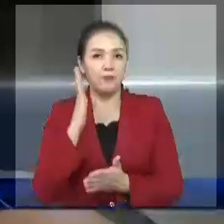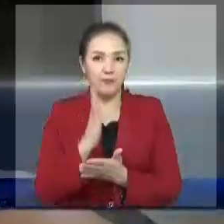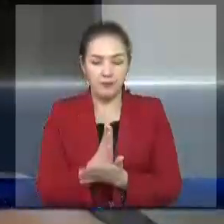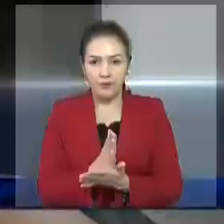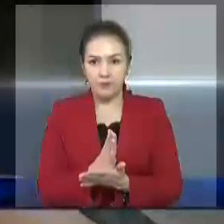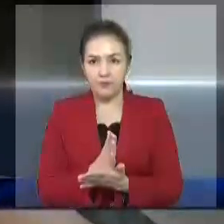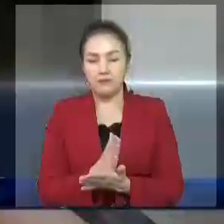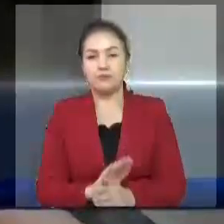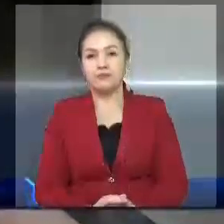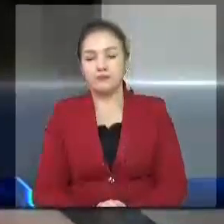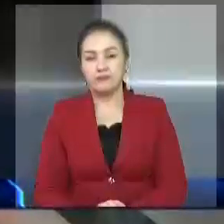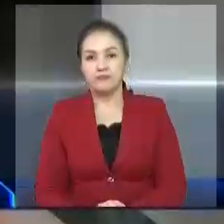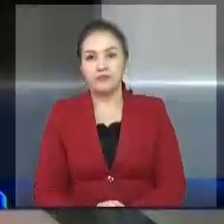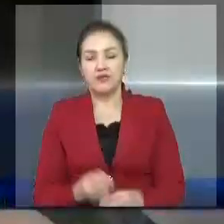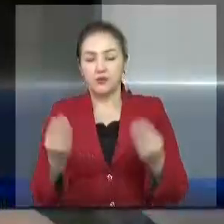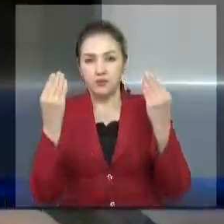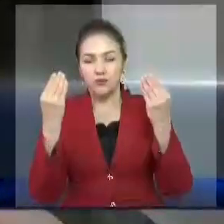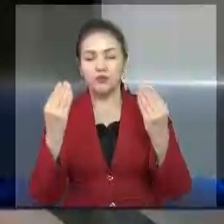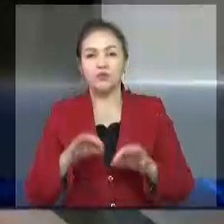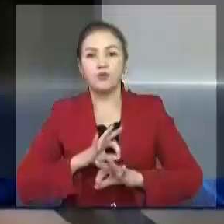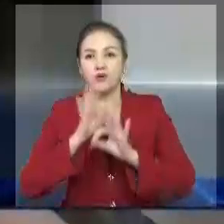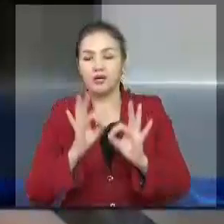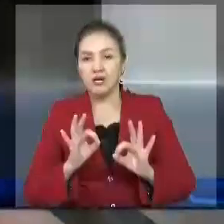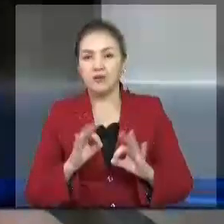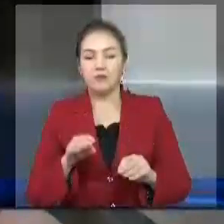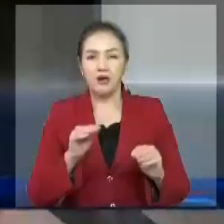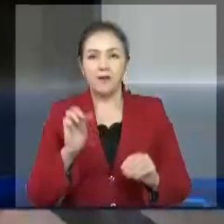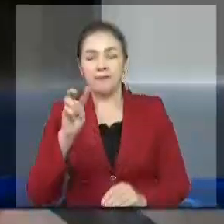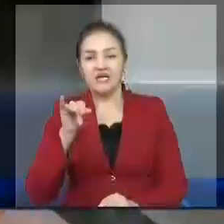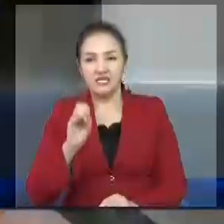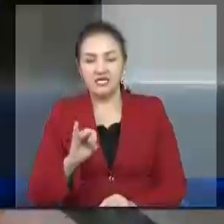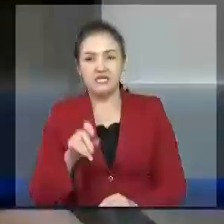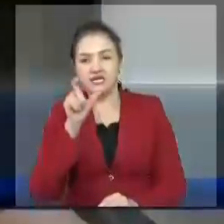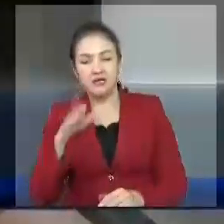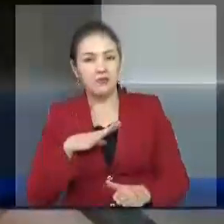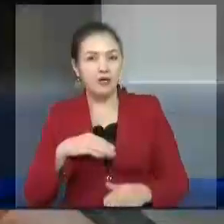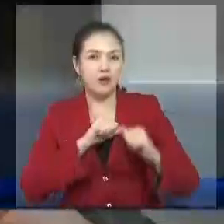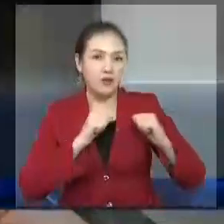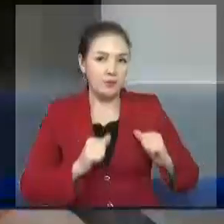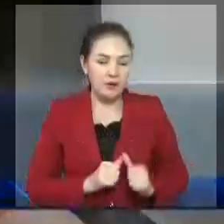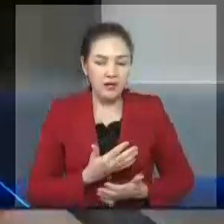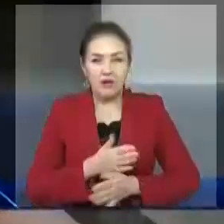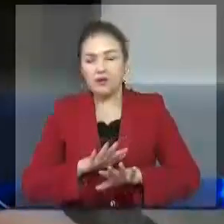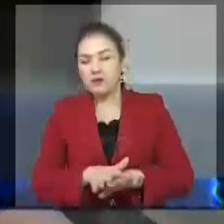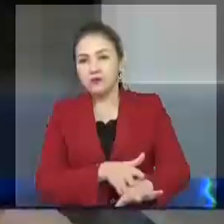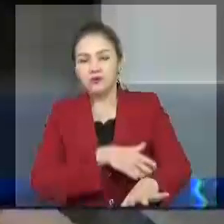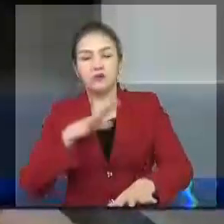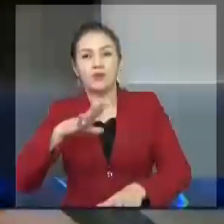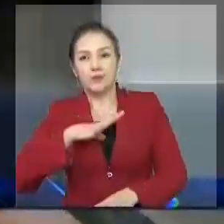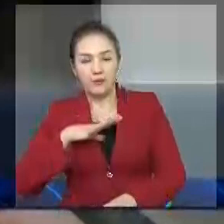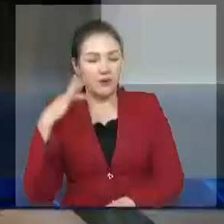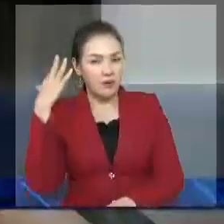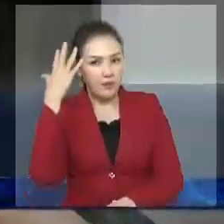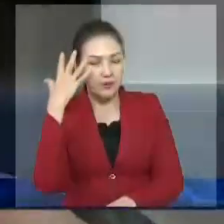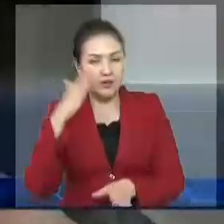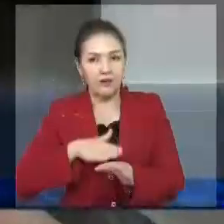Сол қазақтың төл өнері, соны патенттеп жаңақ кісі, ол кісінің жүрегінде неше жылдар бері жүрген,